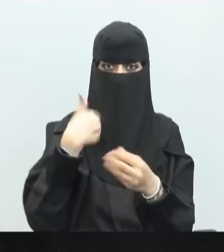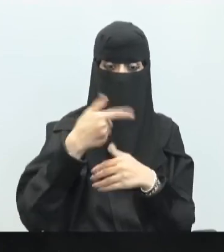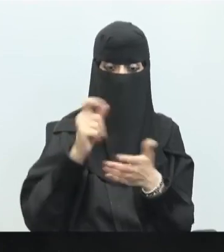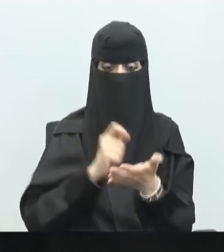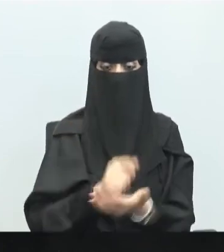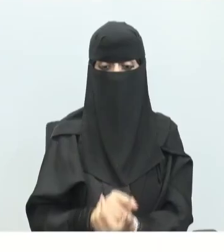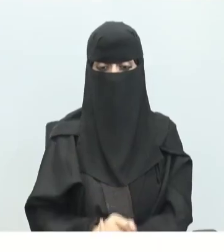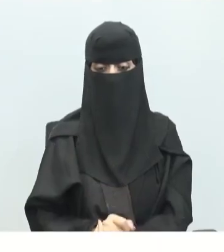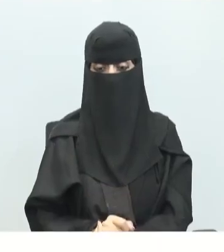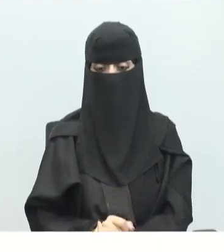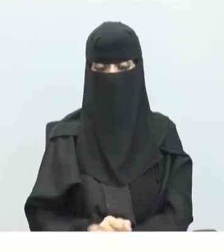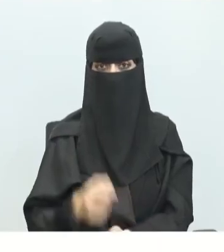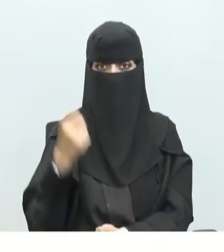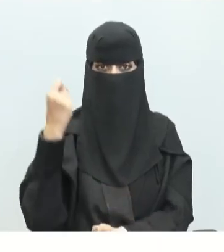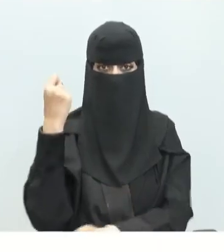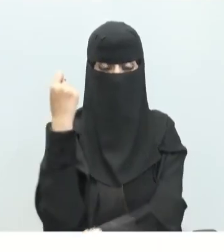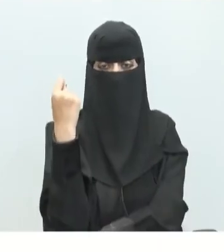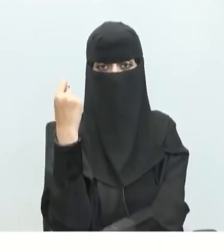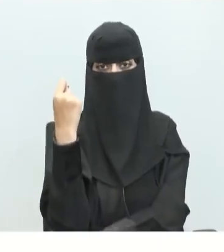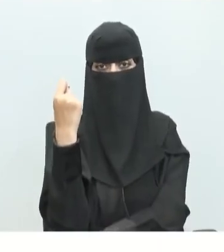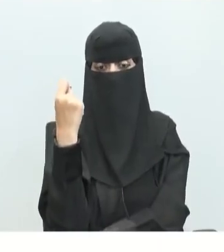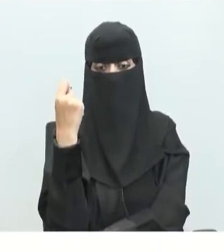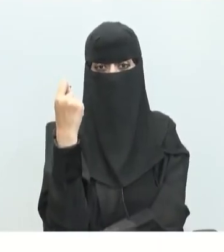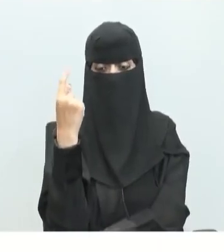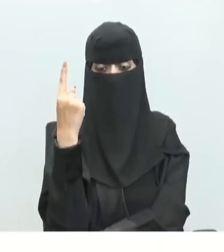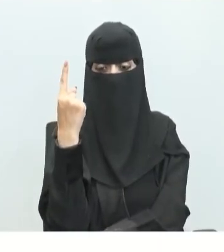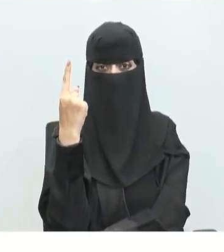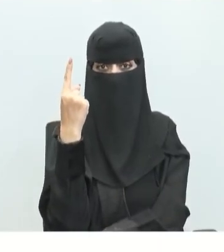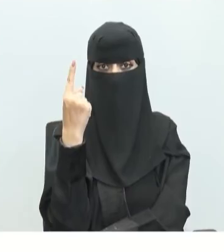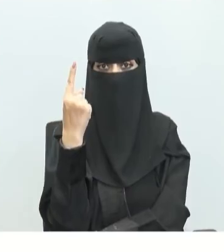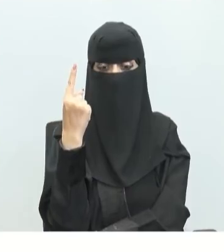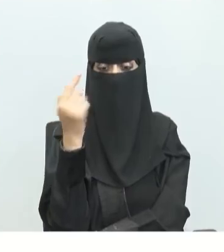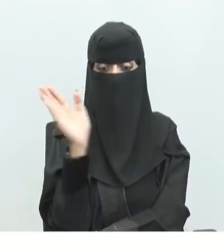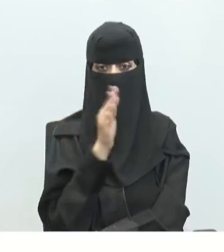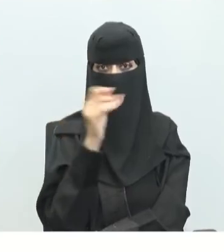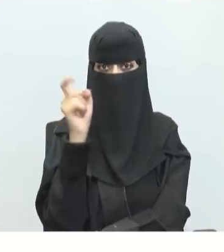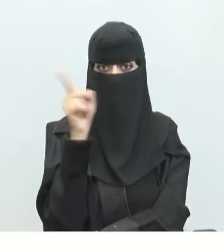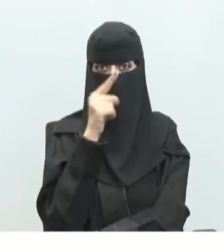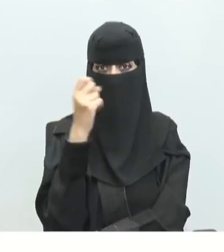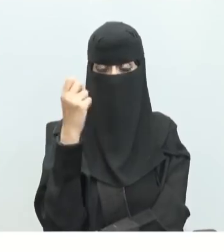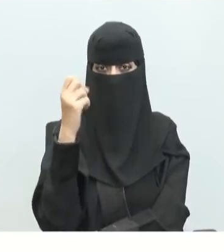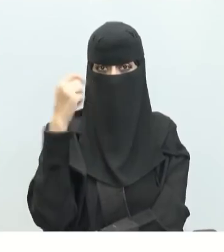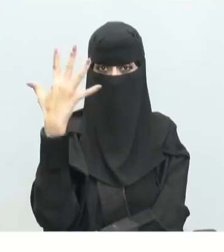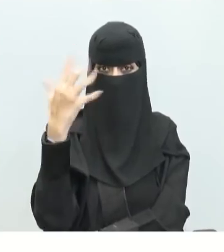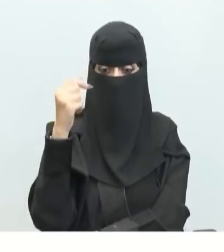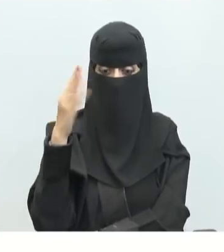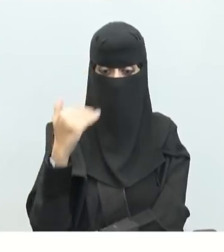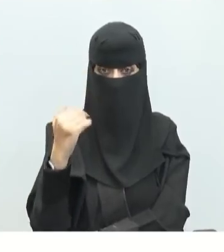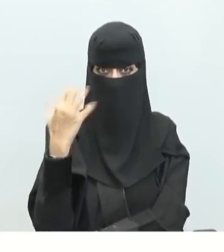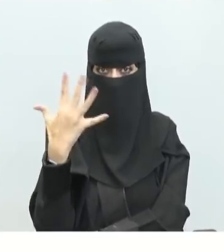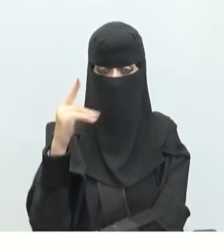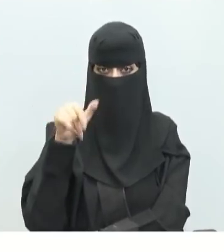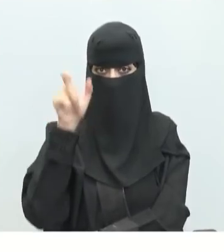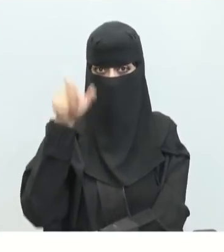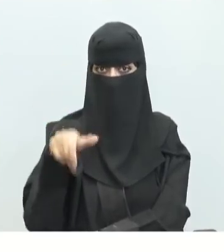يلا مع بعض لو تلاحظون هنا لديه خمسه في الاسفل هنا عباره